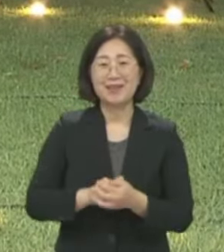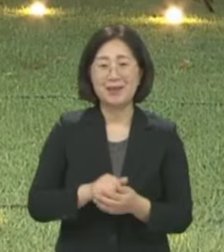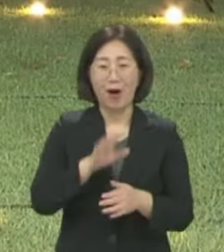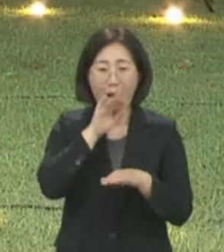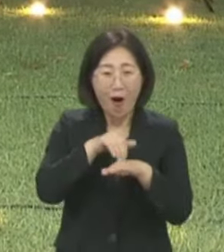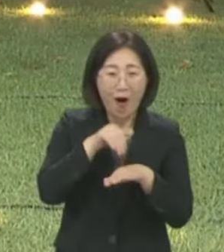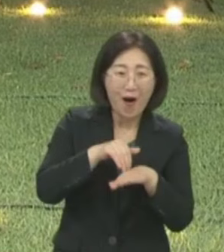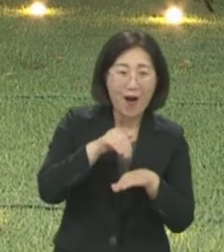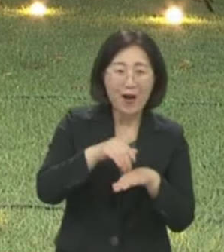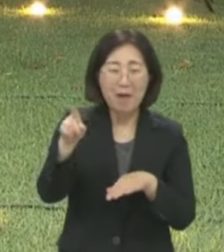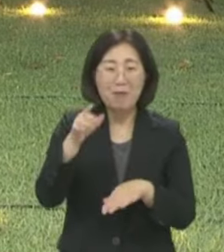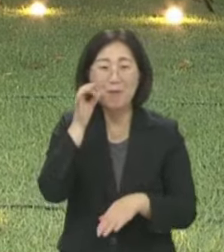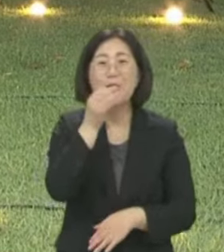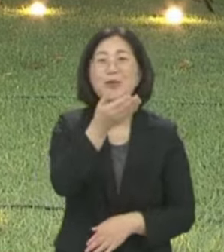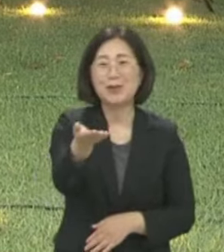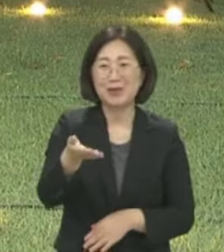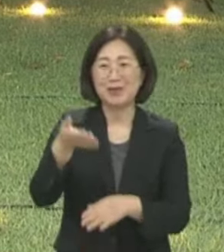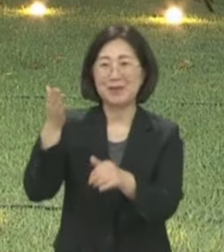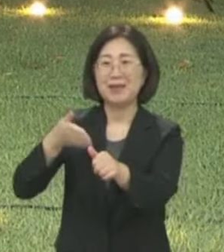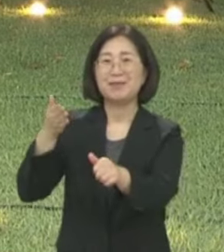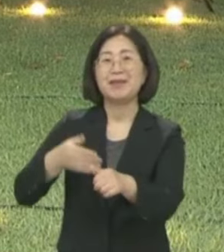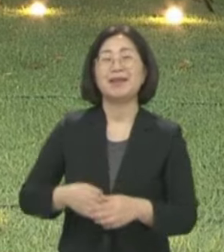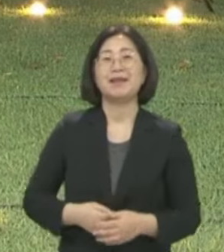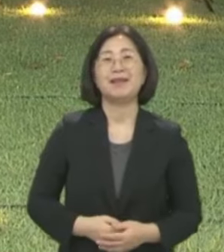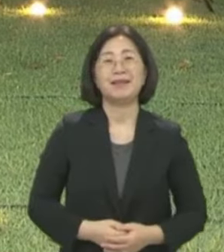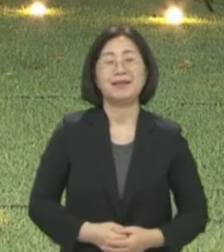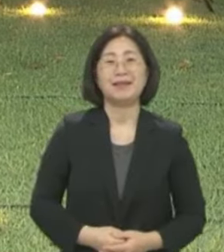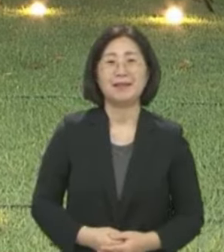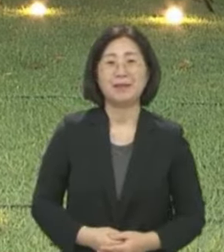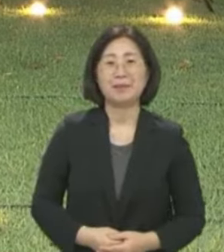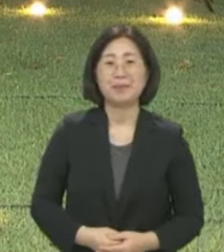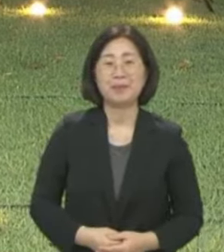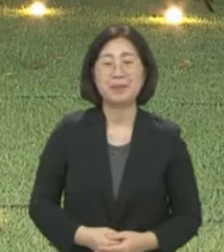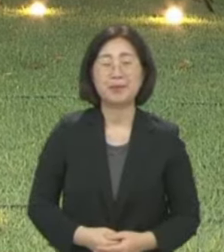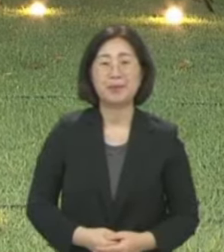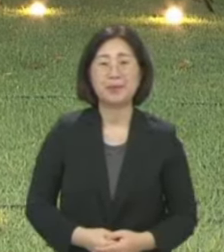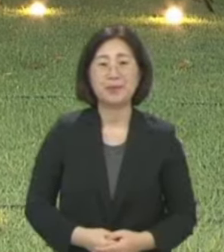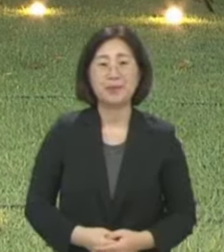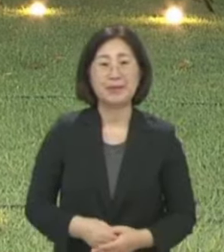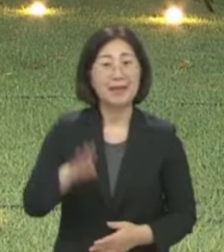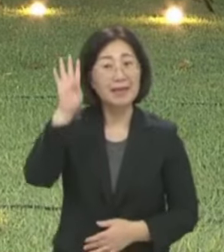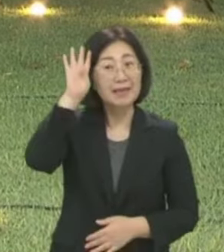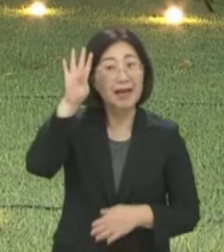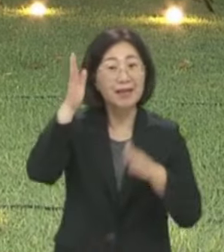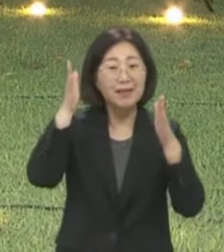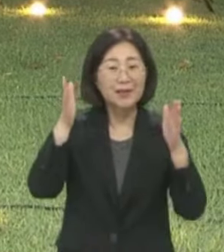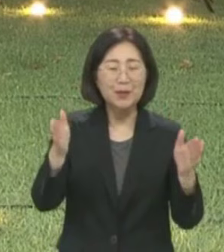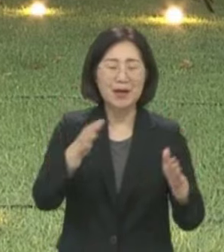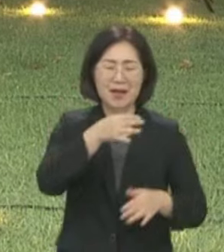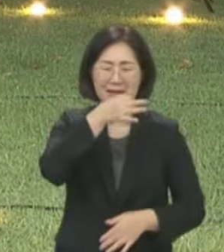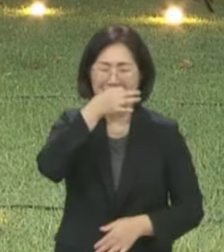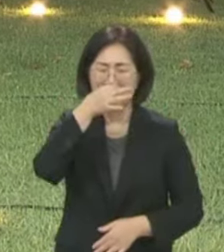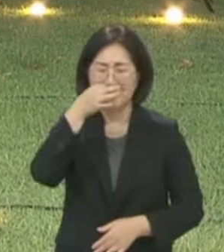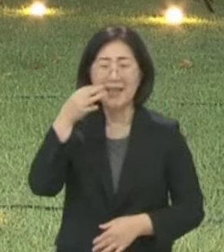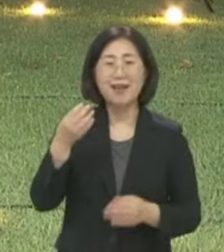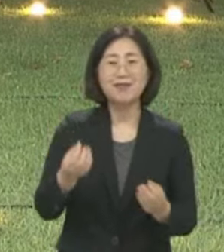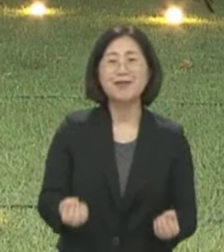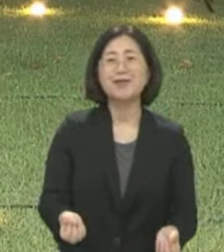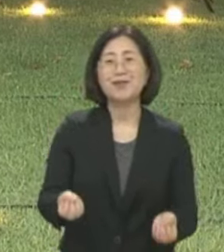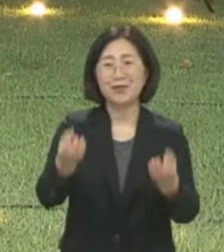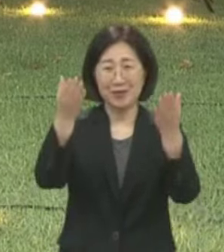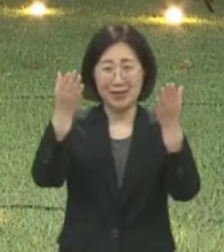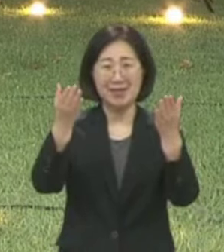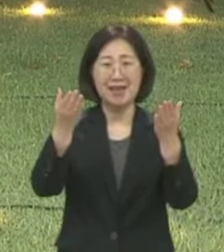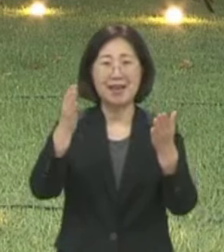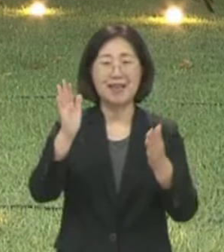솜씨를 보여주시죠. 아, 그런 기회가 되면 한번 해보겠습니다. 예, 아무튼 나흘간 정말 신나는 축제 한마당이 펼쳐지길